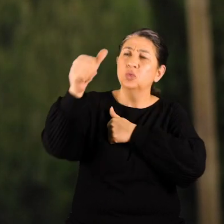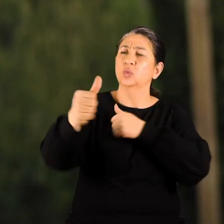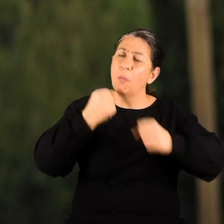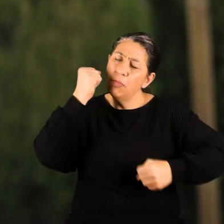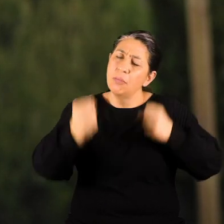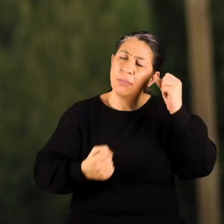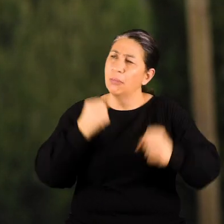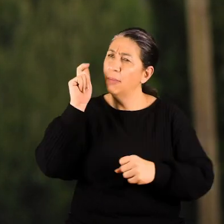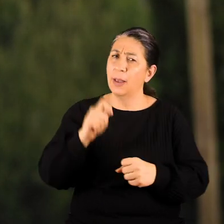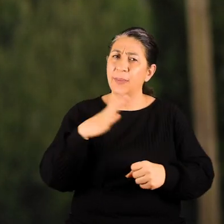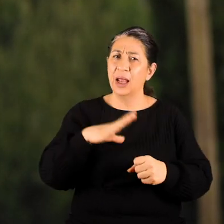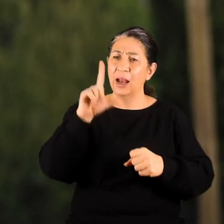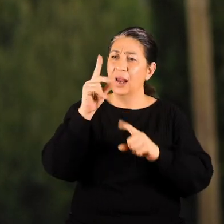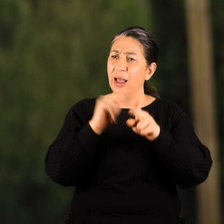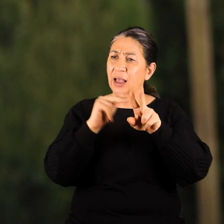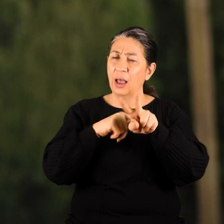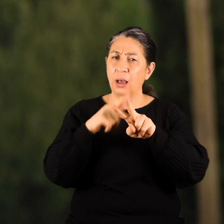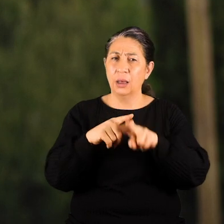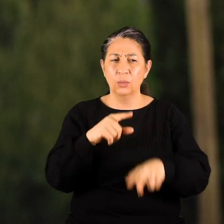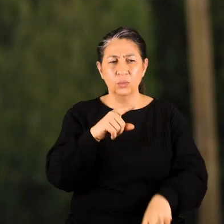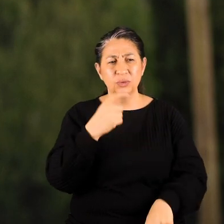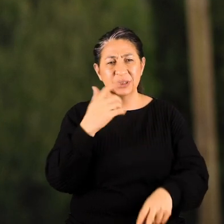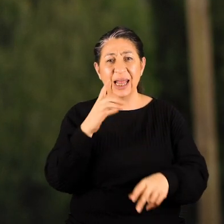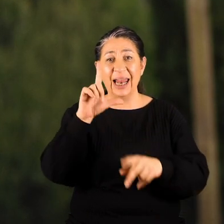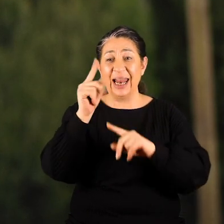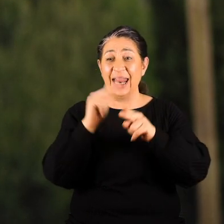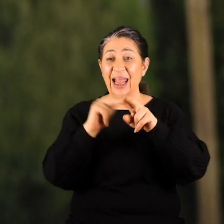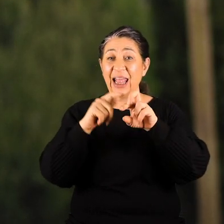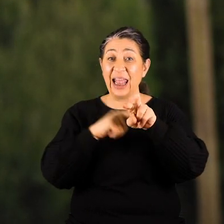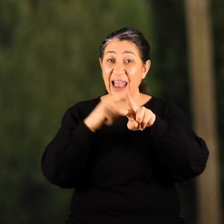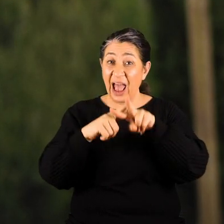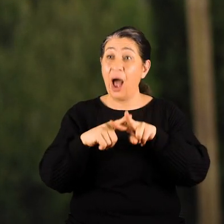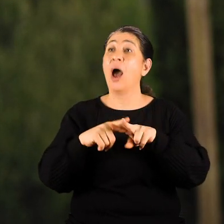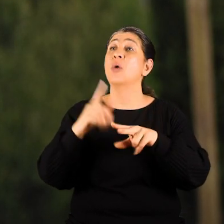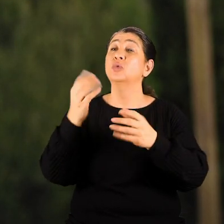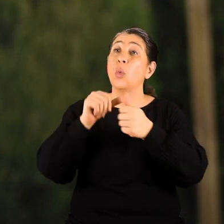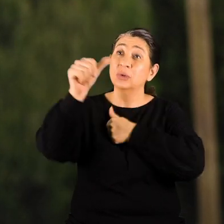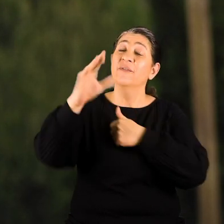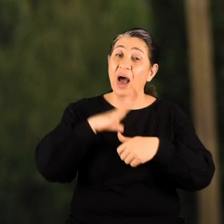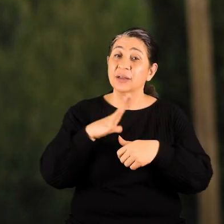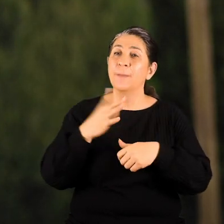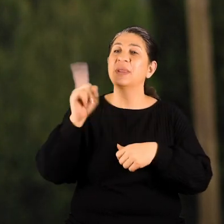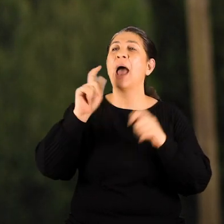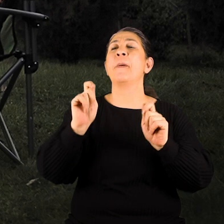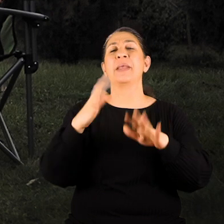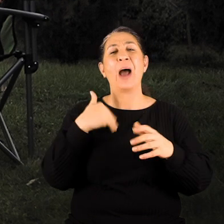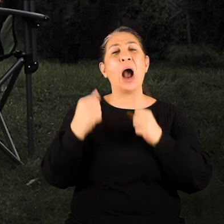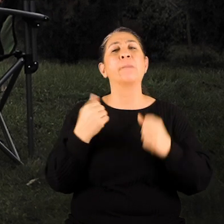dedim. Likya'ya dedim. O zaman o sene daha hala Likya çok etaplı vardı. Ha, o seneden sonra bir daha yapılmadı. O yüzden ben onu